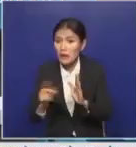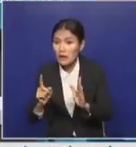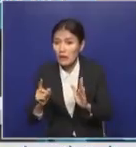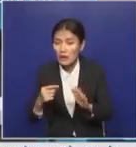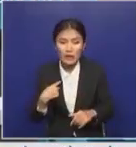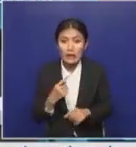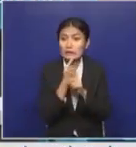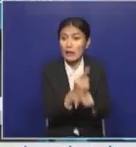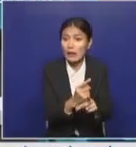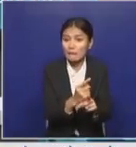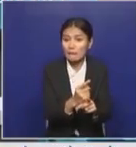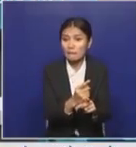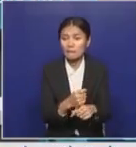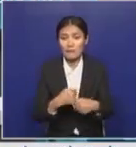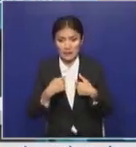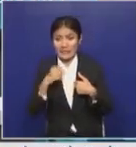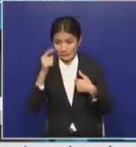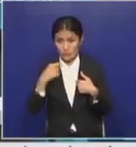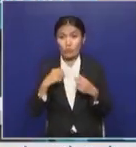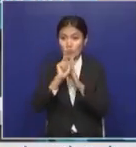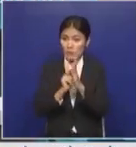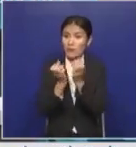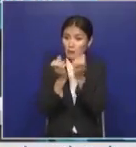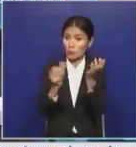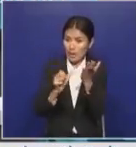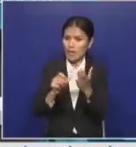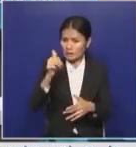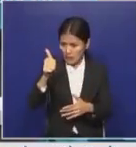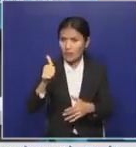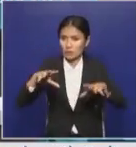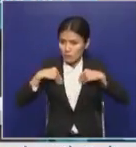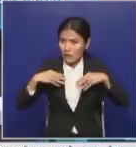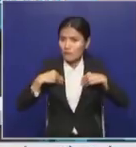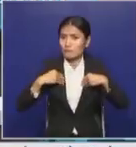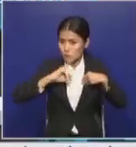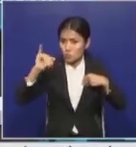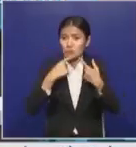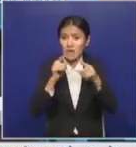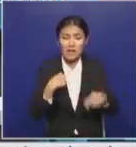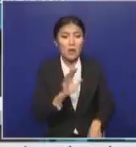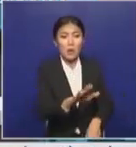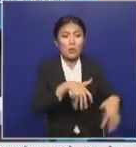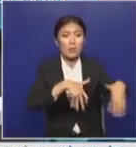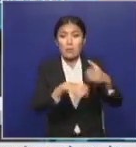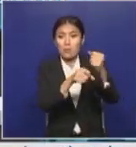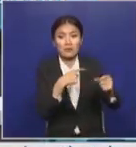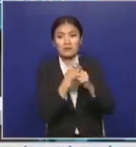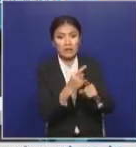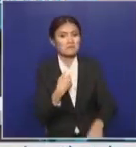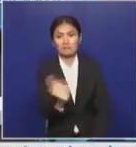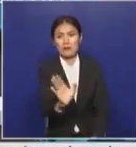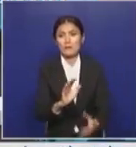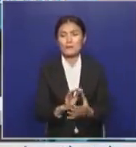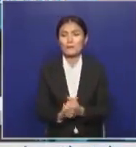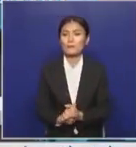ชุมนมไม่ได้หมายความผมไม่เห็นด้วยการแก้แล้วธรรมนูญนะผมเห็นด้วยแต่ฉบับนี้มีปัญหานะฮะแล้วก็ก็ให้เปลี่ยน